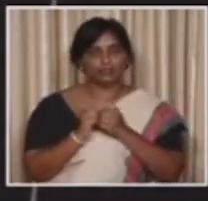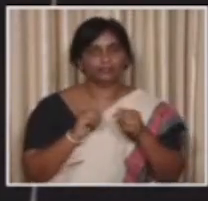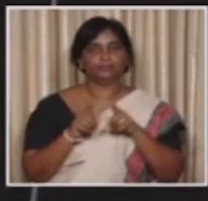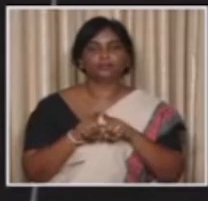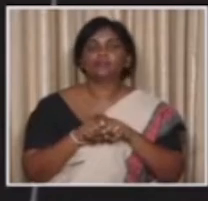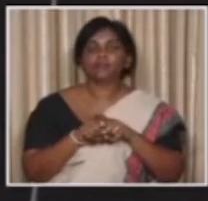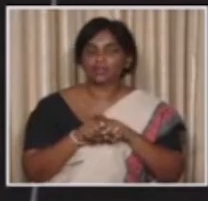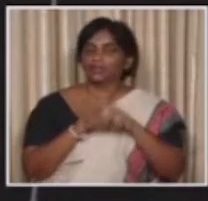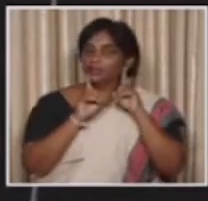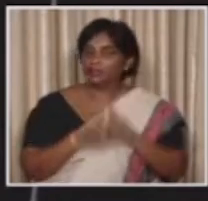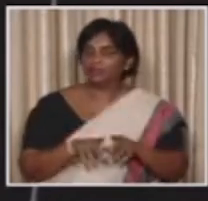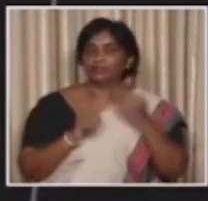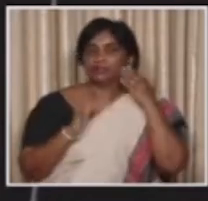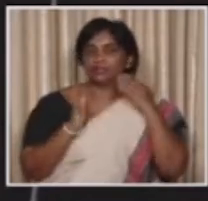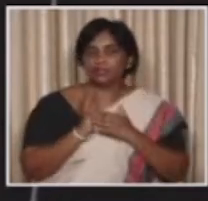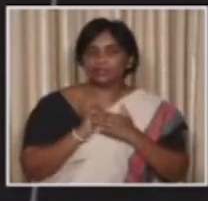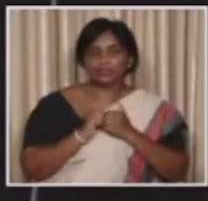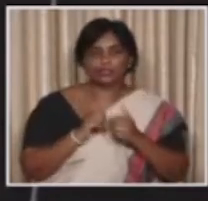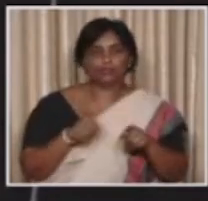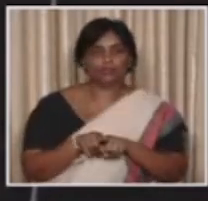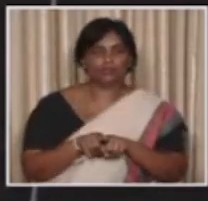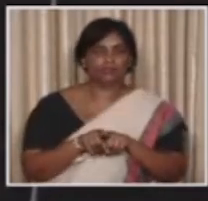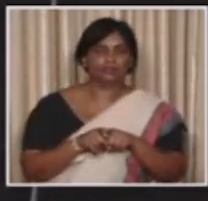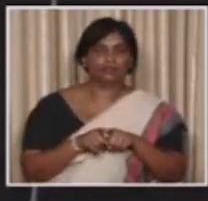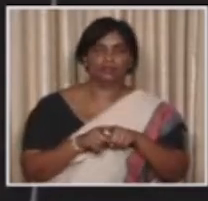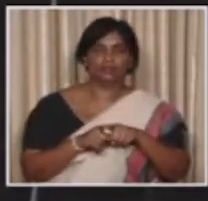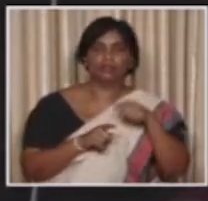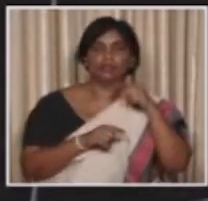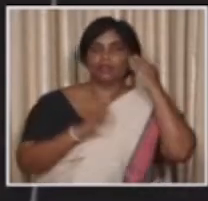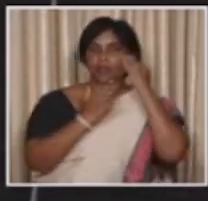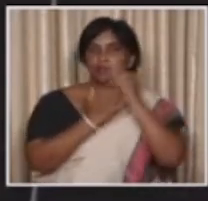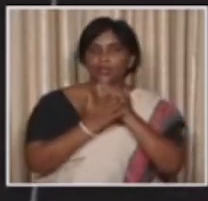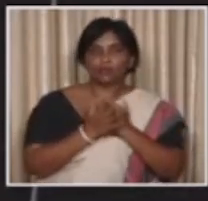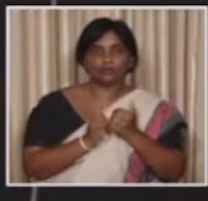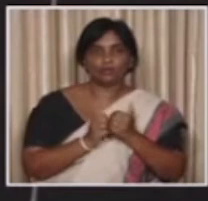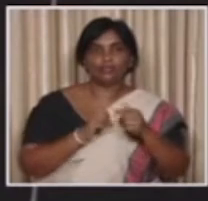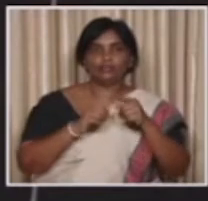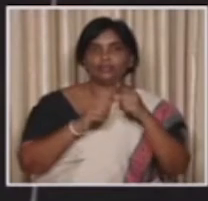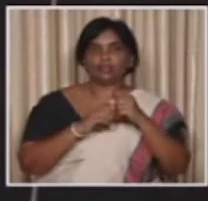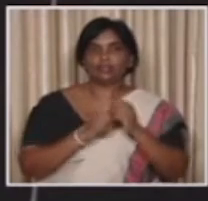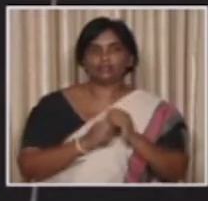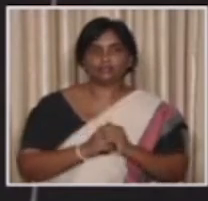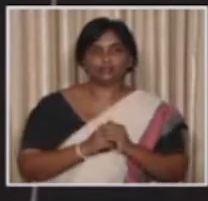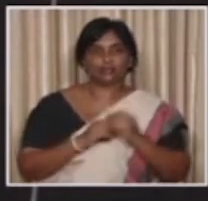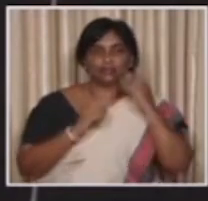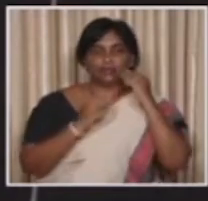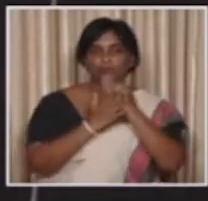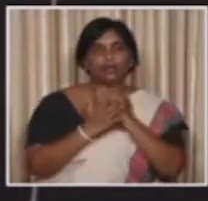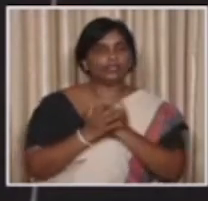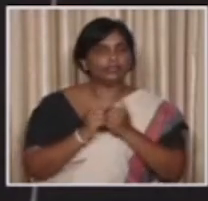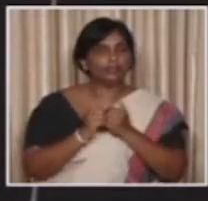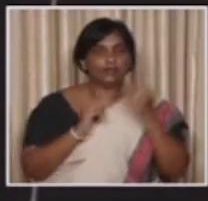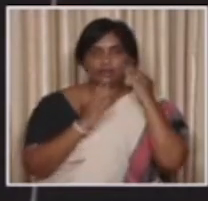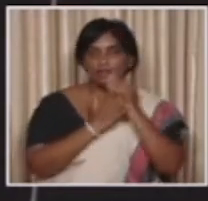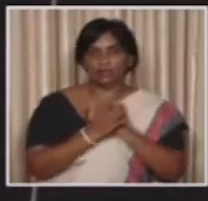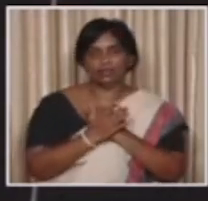පියවනවා. ඉතින් ඒ නිසා අපි හැම රජයක්ම අපි මේක කරා. අපි 2014 ඉඳලා 12 ඉඳලා ගත්තොත් අපි අවුරුදු 9කින් විදුලි බල වැඩි